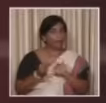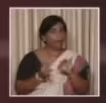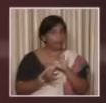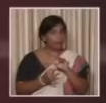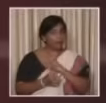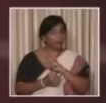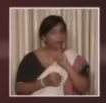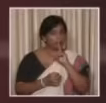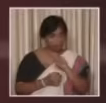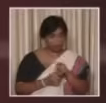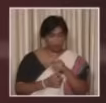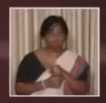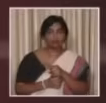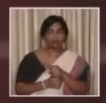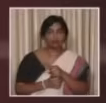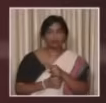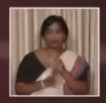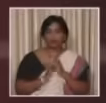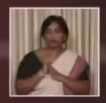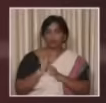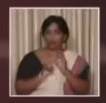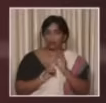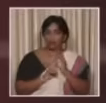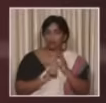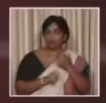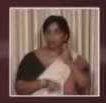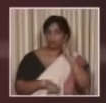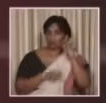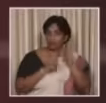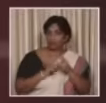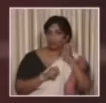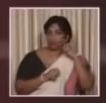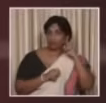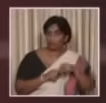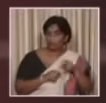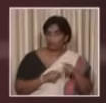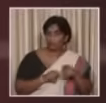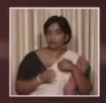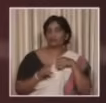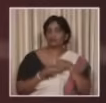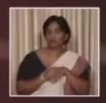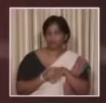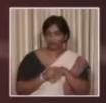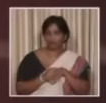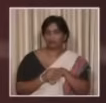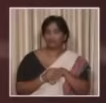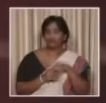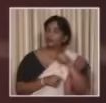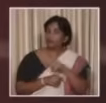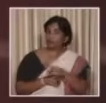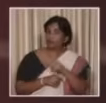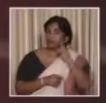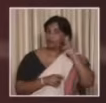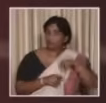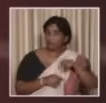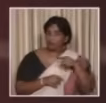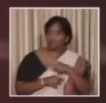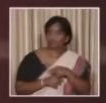ප්‍රජාතන්ත්‍රවාදය කියලා කියන්නේ මහජනතාවගේ විශ්වාසය මත රැඳෙන එකක්. එතකොට ඒ